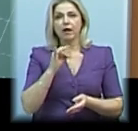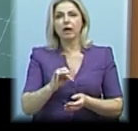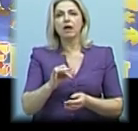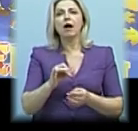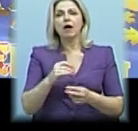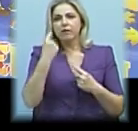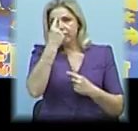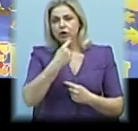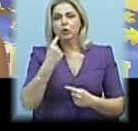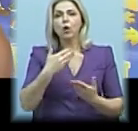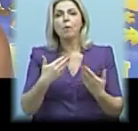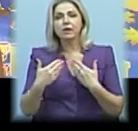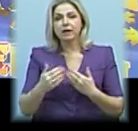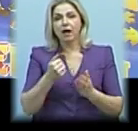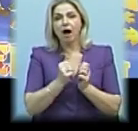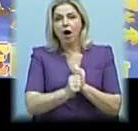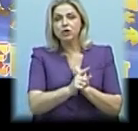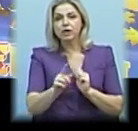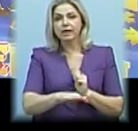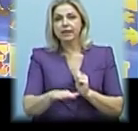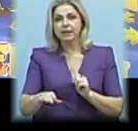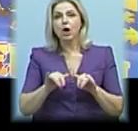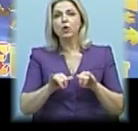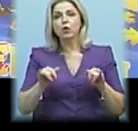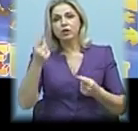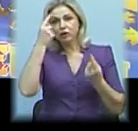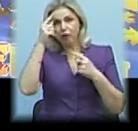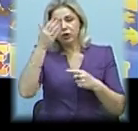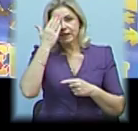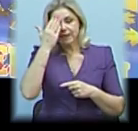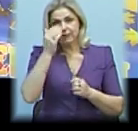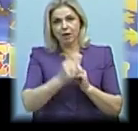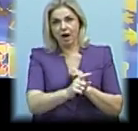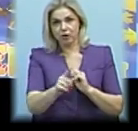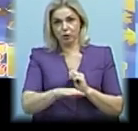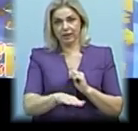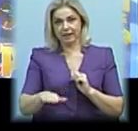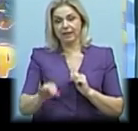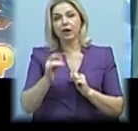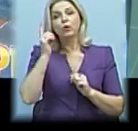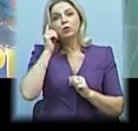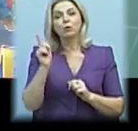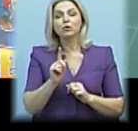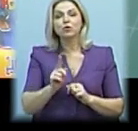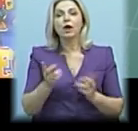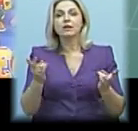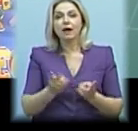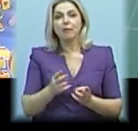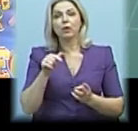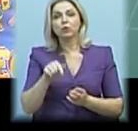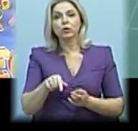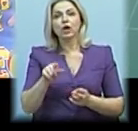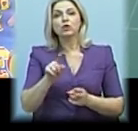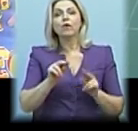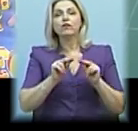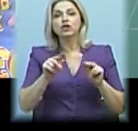навчання, індивідуальний підхід до кожної дитини, розвиток творчих здібностей кожної дитини. Ну, я думаю, що тут треба ще сказати, що треба, щоб